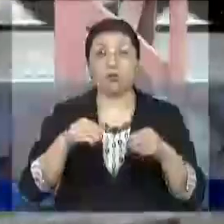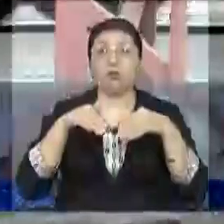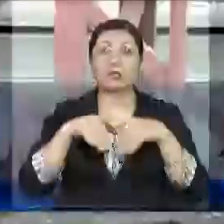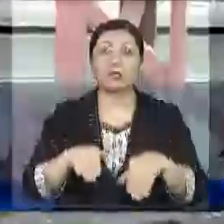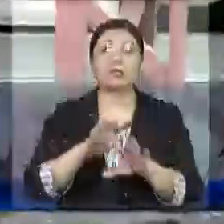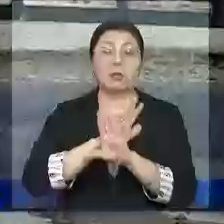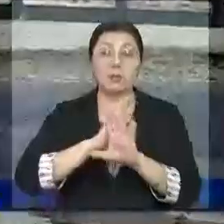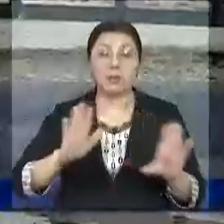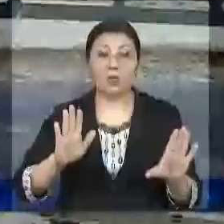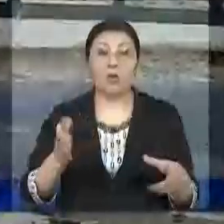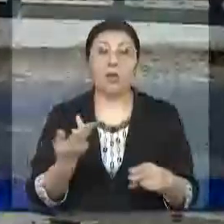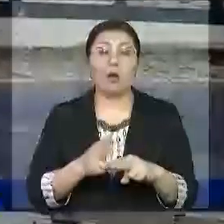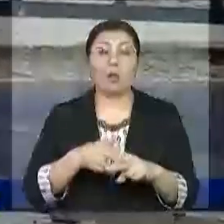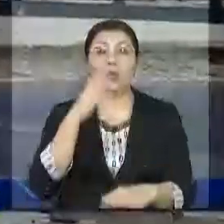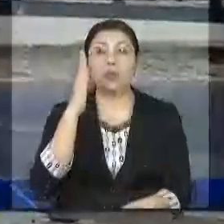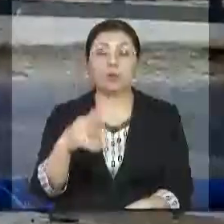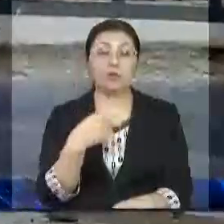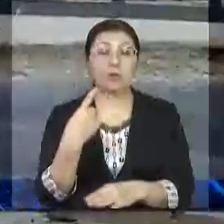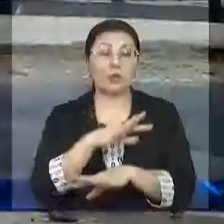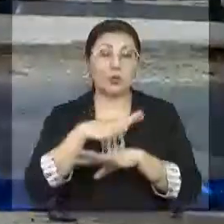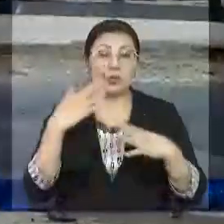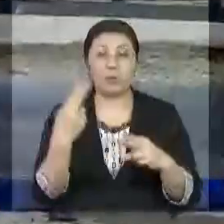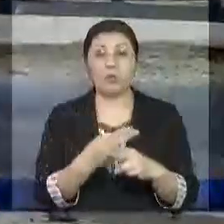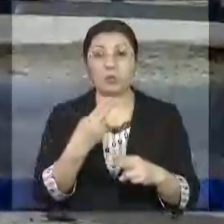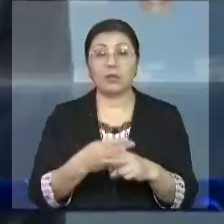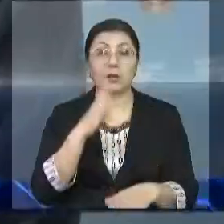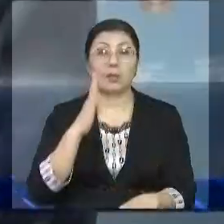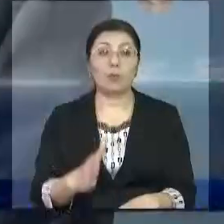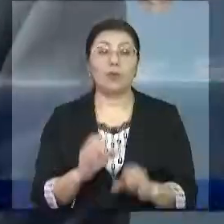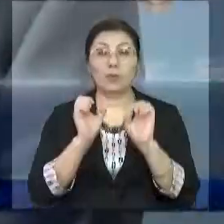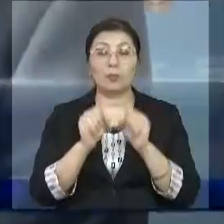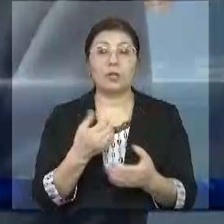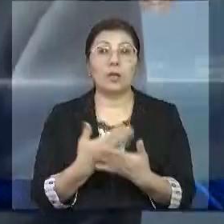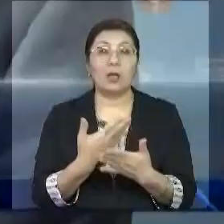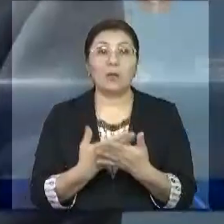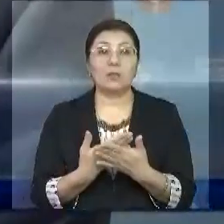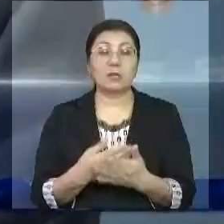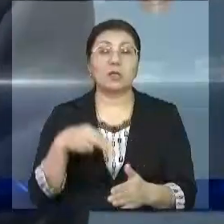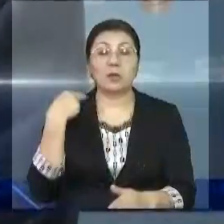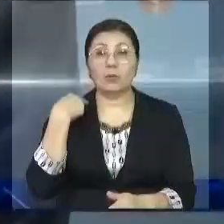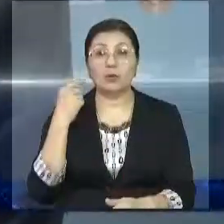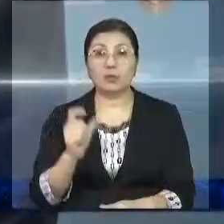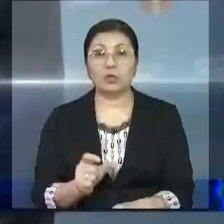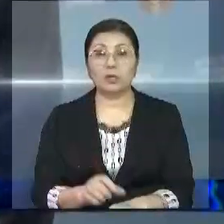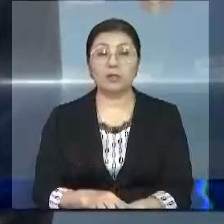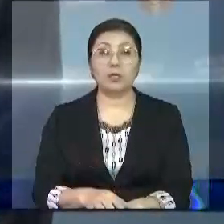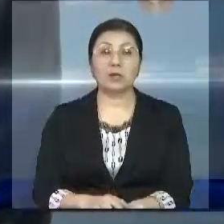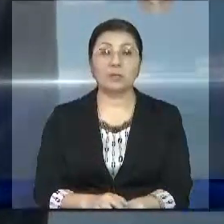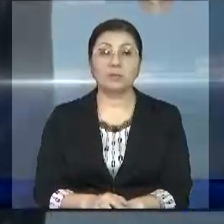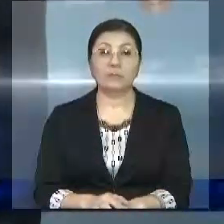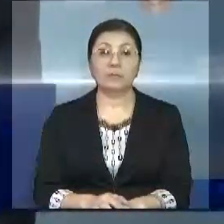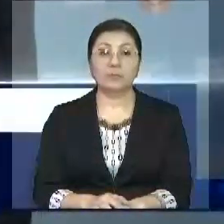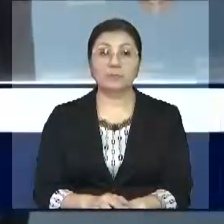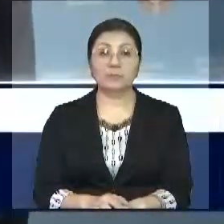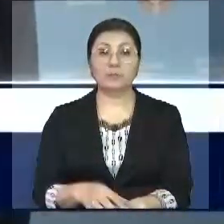шешілмей қалып жатады. Бұл болашақта бір қатар кедергі келуі мүмкін. Егер де жаңағы борышкерлердің бірінің